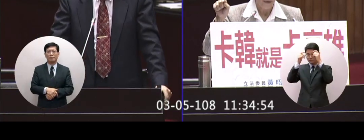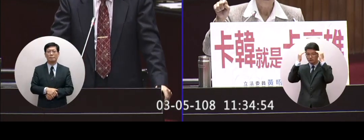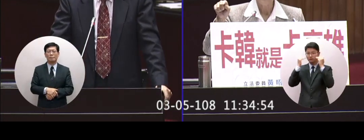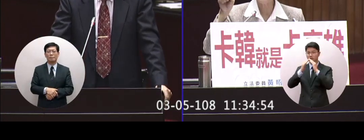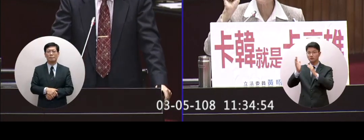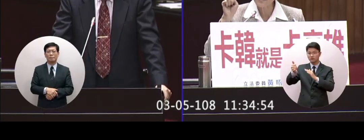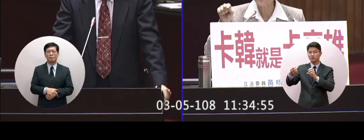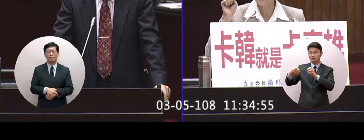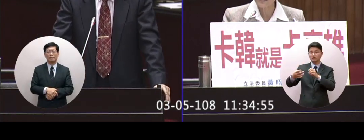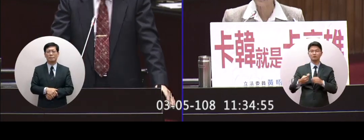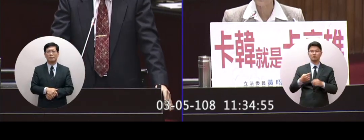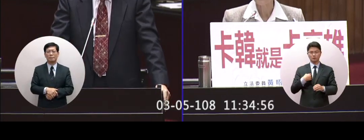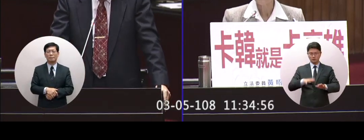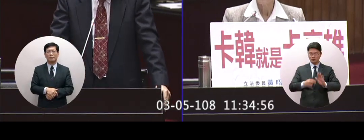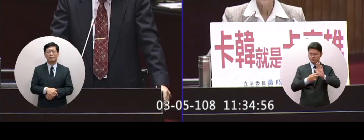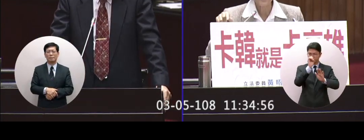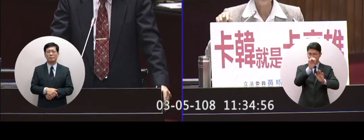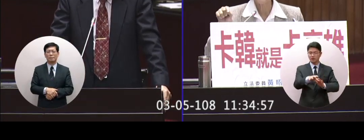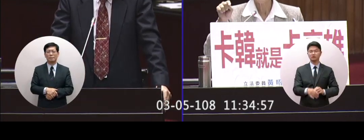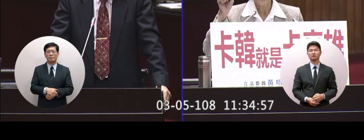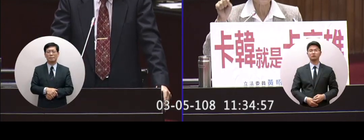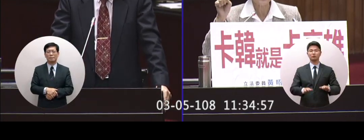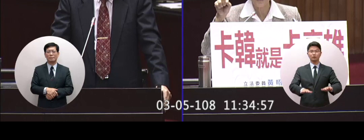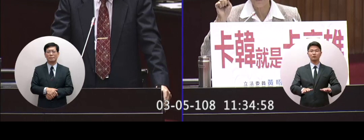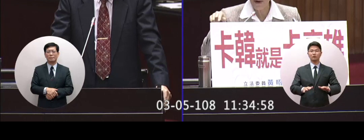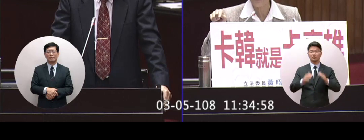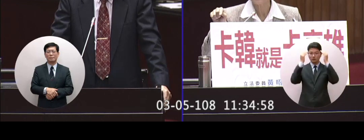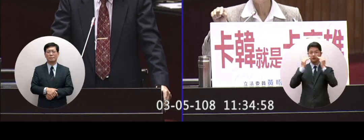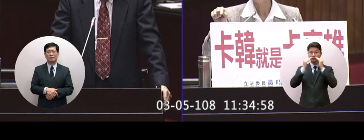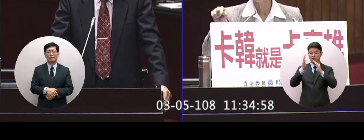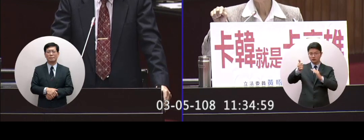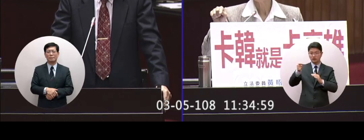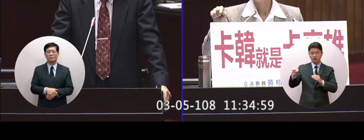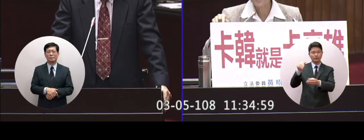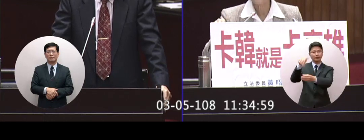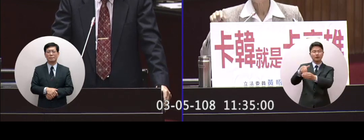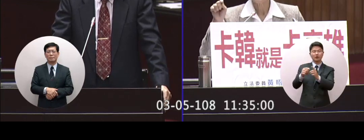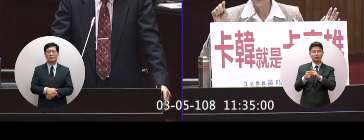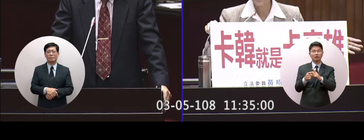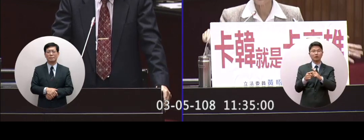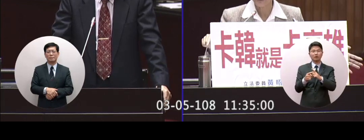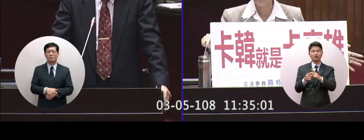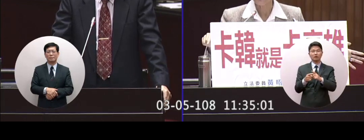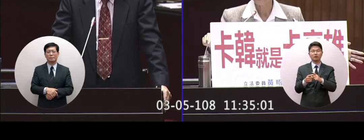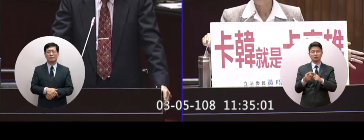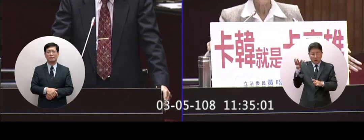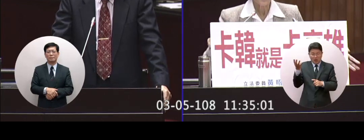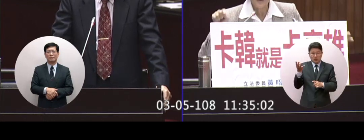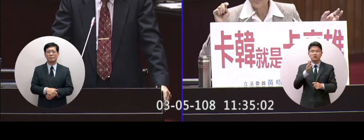讲。我很清楚的告诉你，今天韩市长的票是最新的